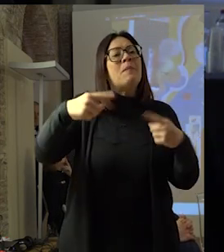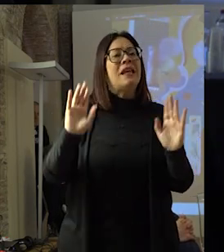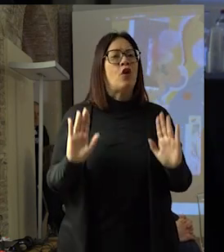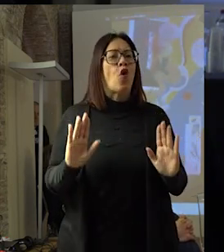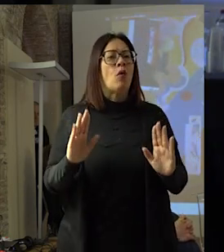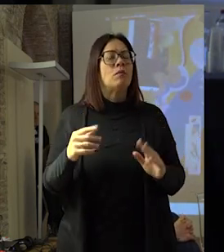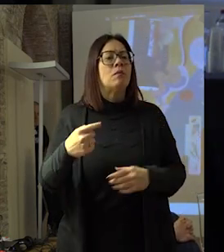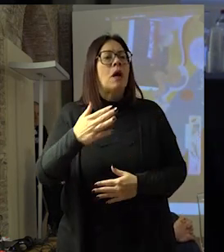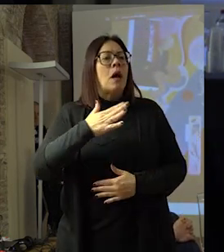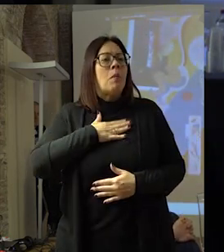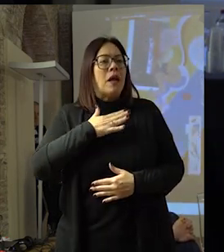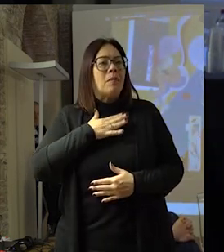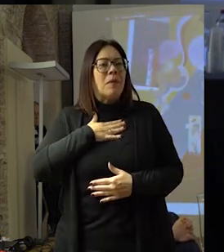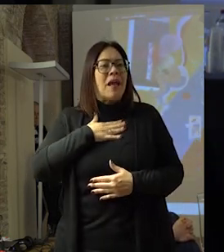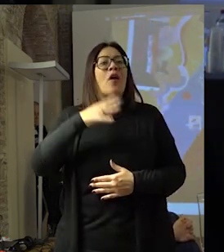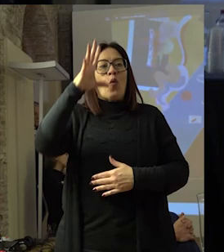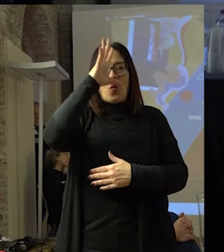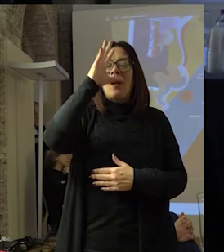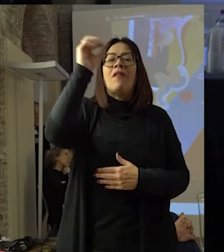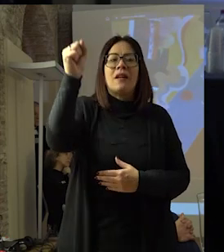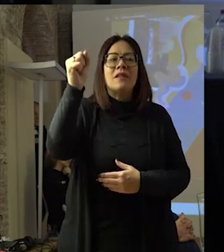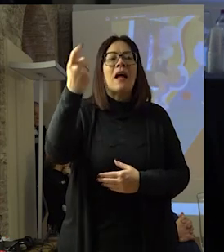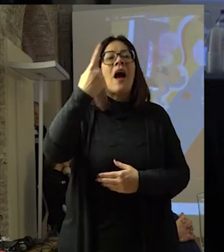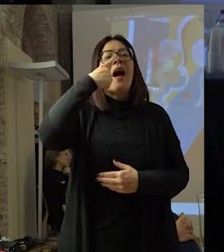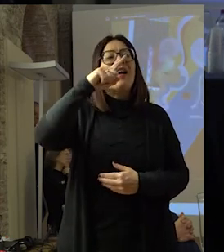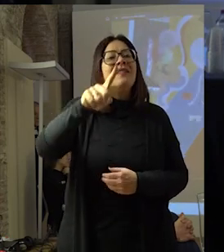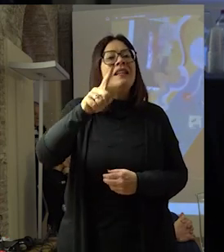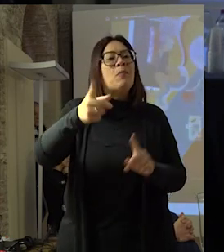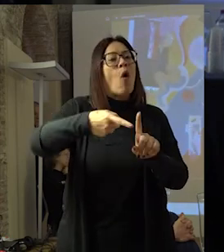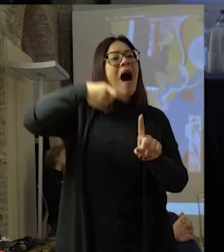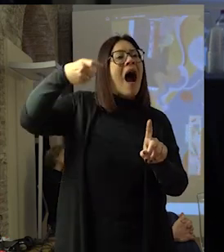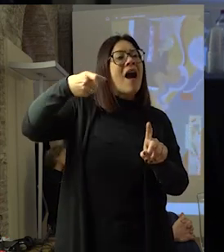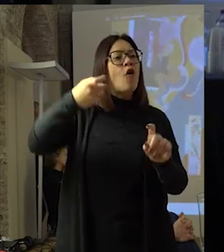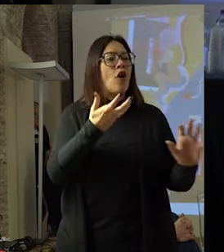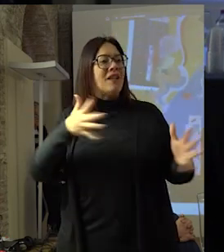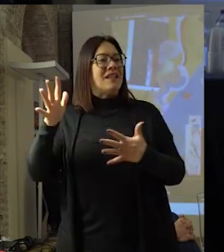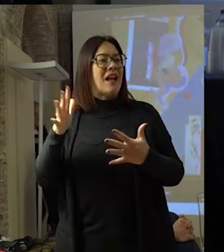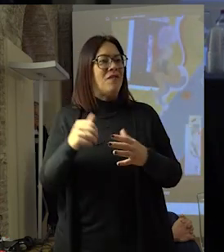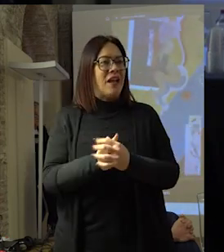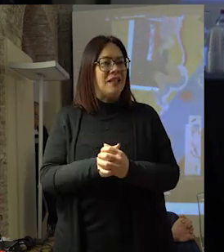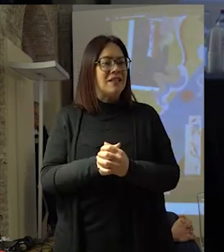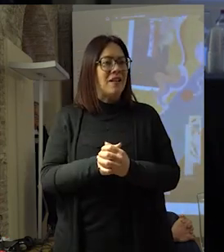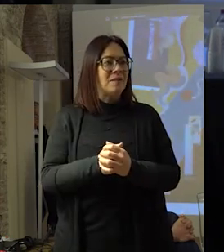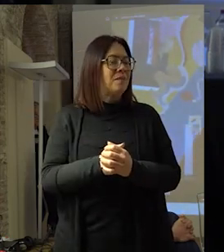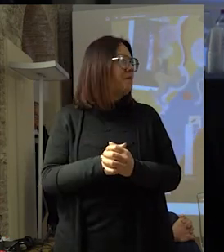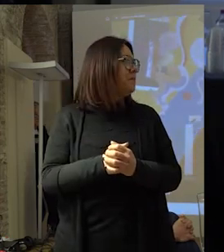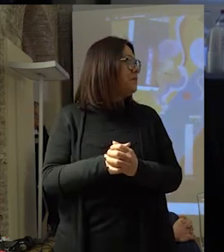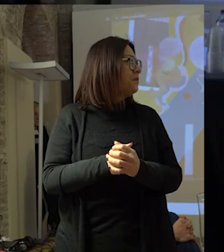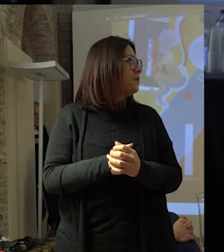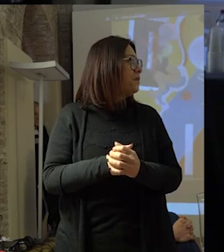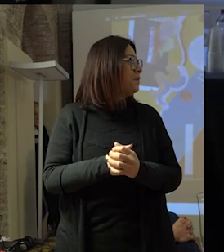l'università è stata un'ancora di servizio. Mi ha fatto veramente